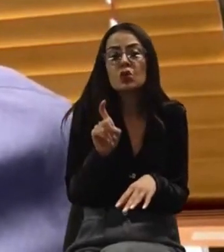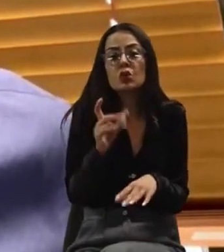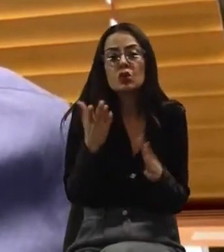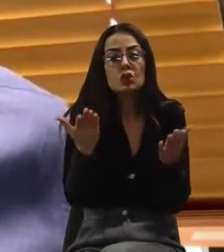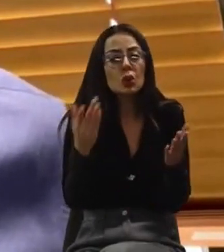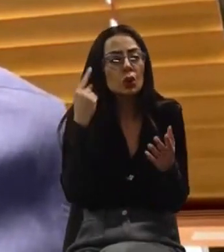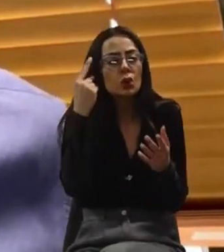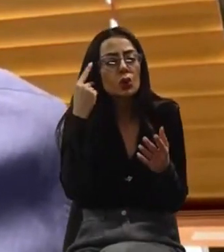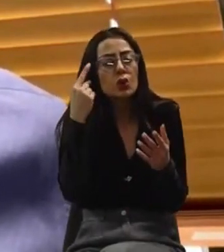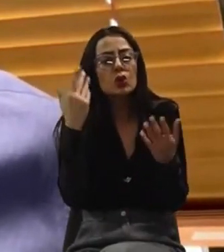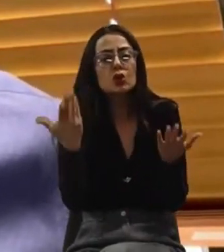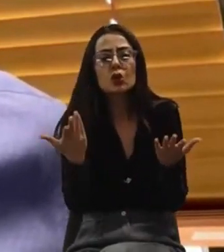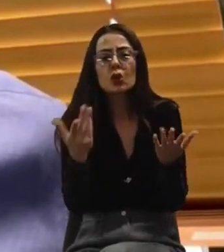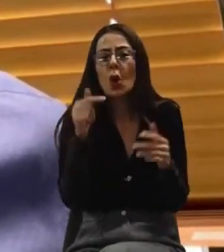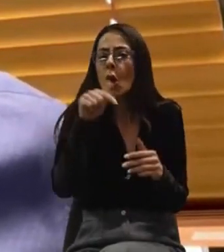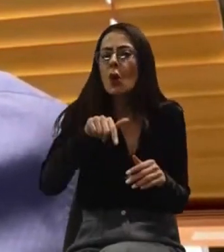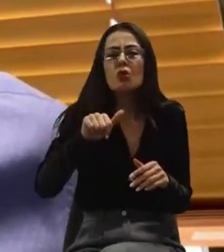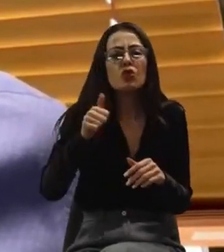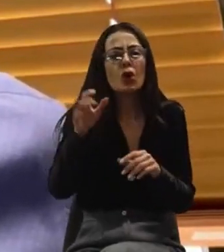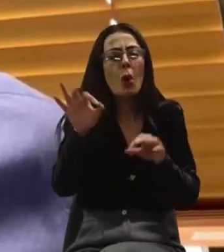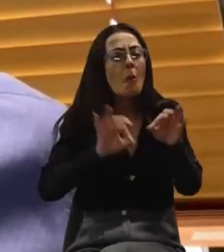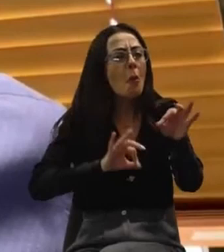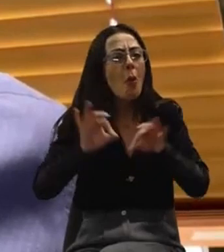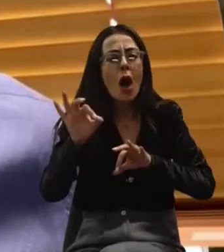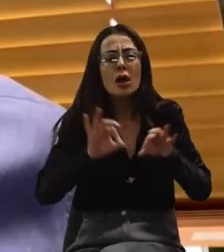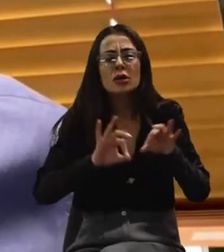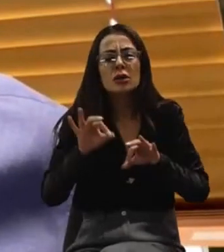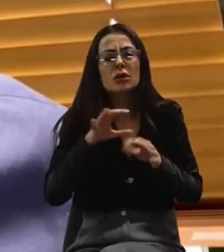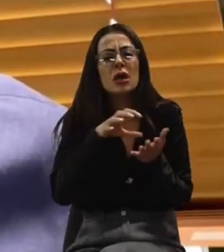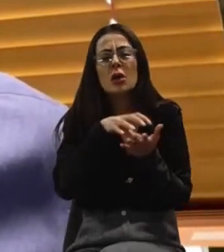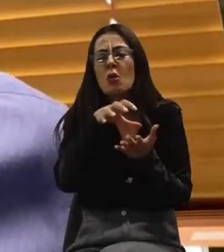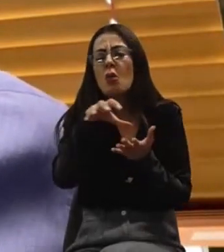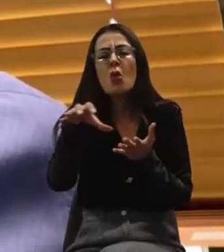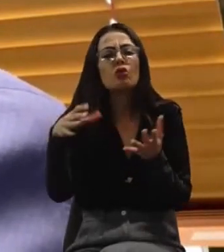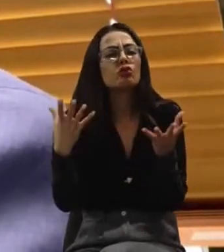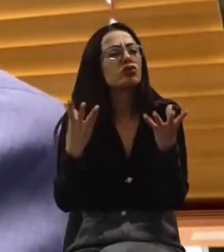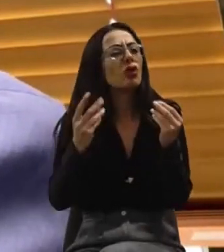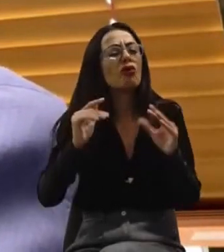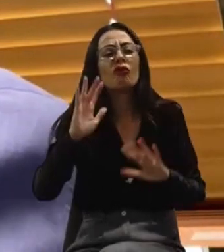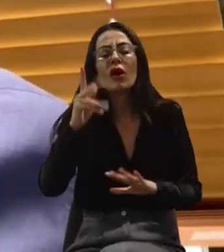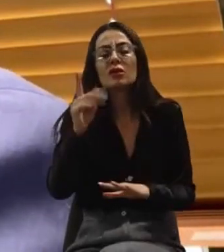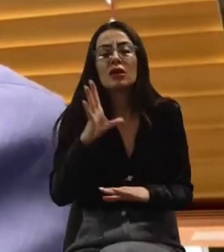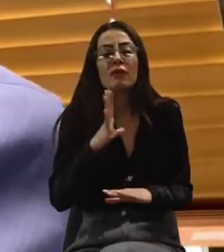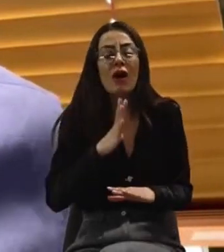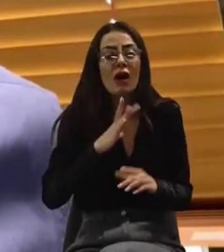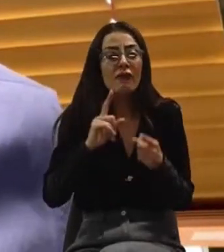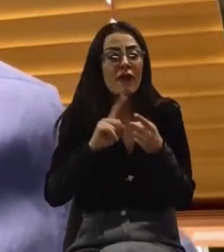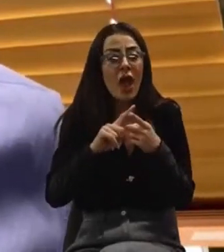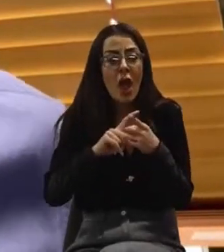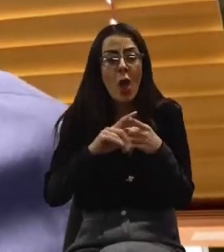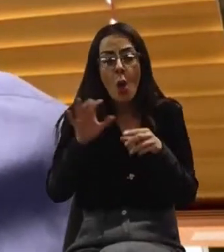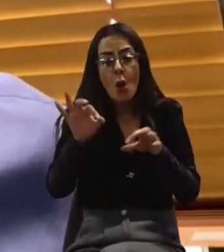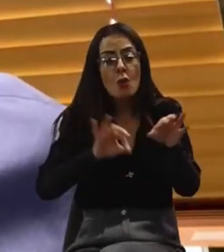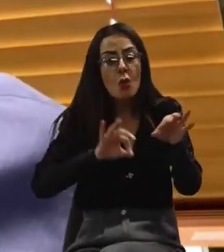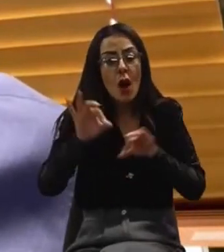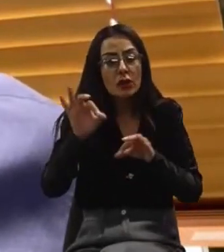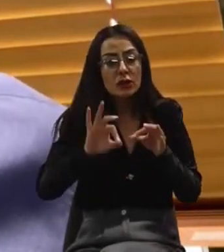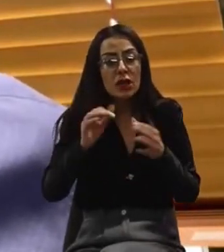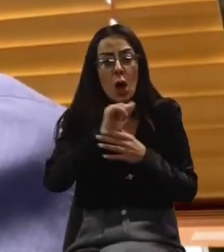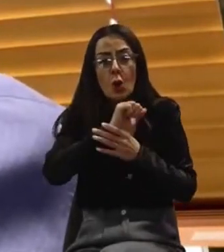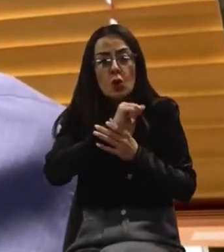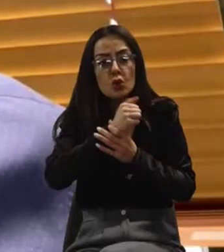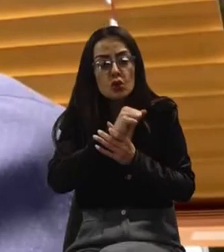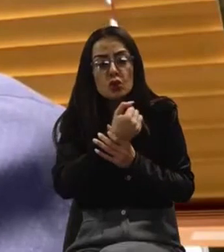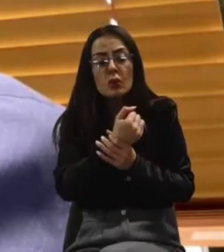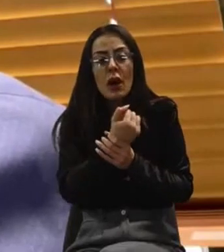onlarca Mühendislik var hemen hemen bütün Mühendisler çok içeride uzmanlaşmak istemedikleri